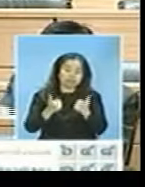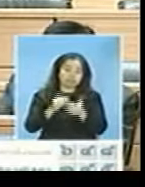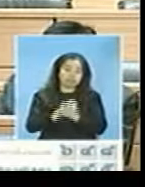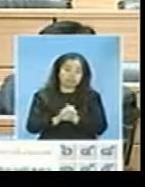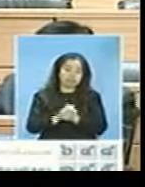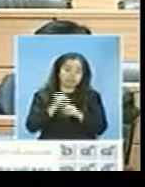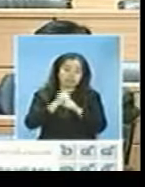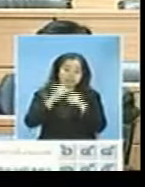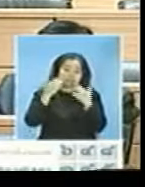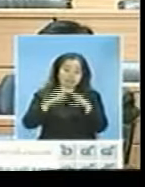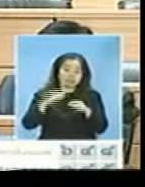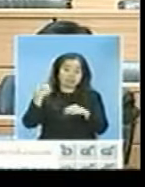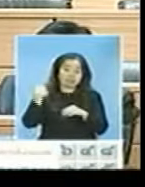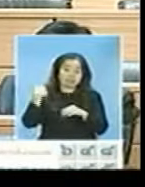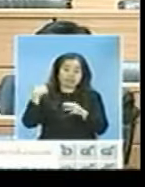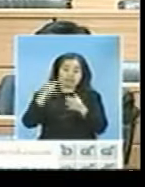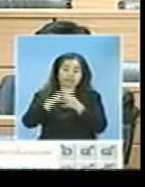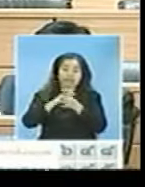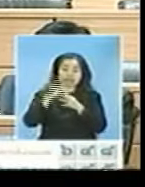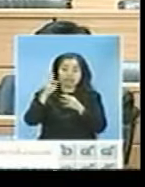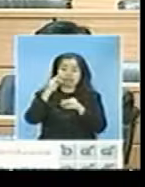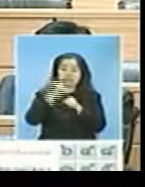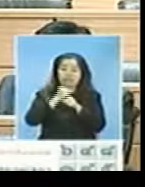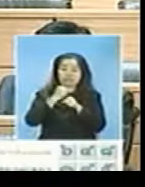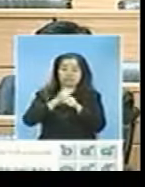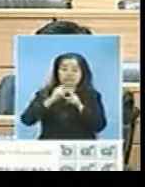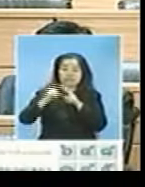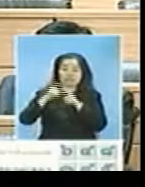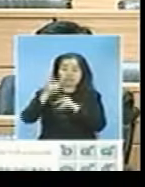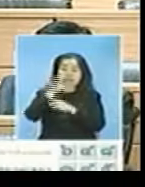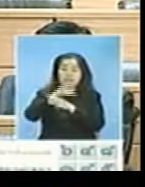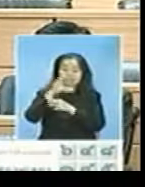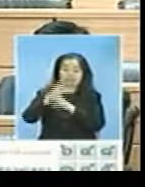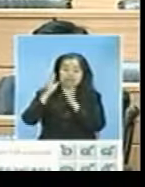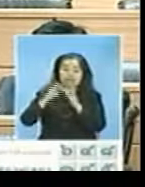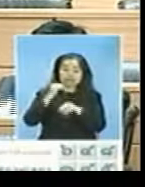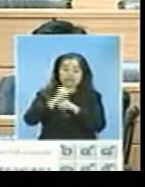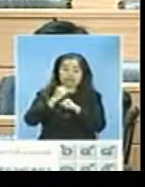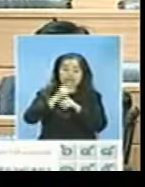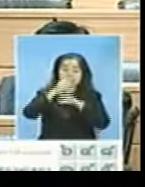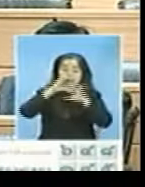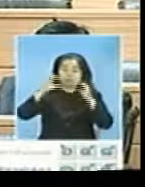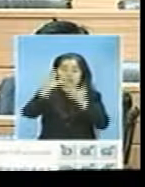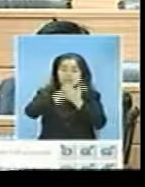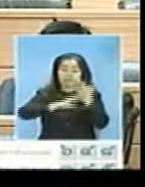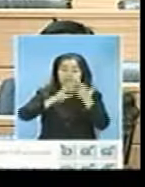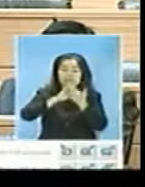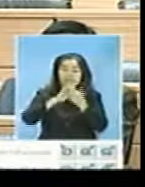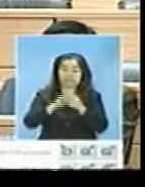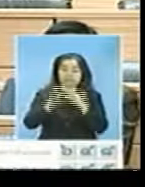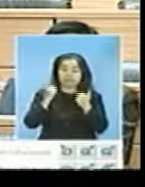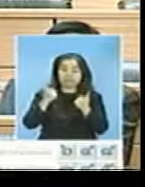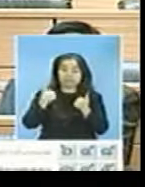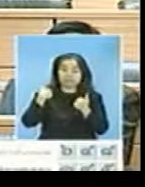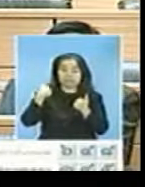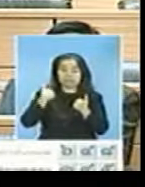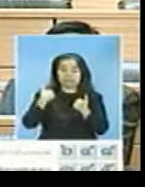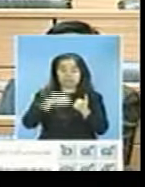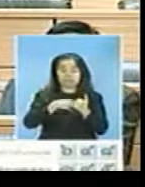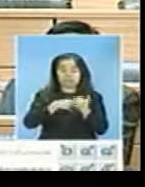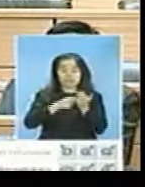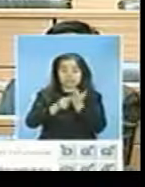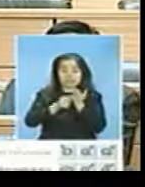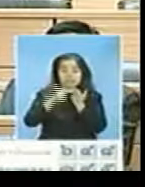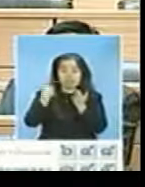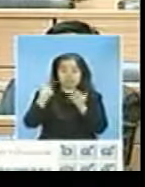ก็จะต้องมีผลบังคับใช้กับข้าราชการทั้งประเทศไทยเองด้วยหลายๆประเด็นนะครับที่น่าแก้เราก็ไม่แก้กันน่